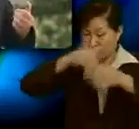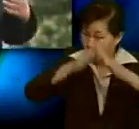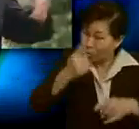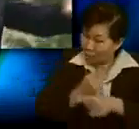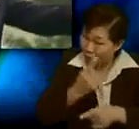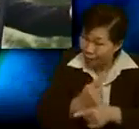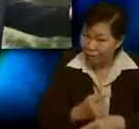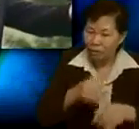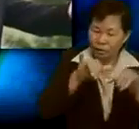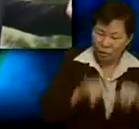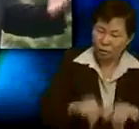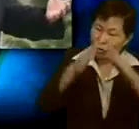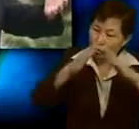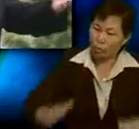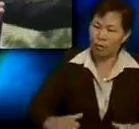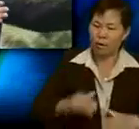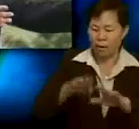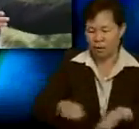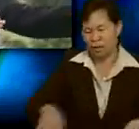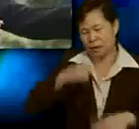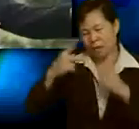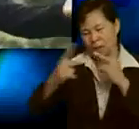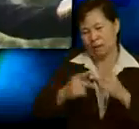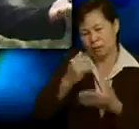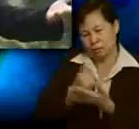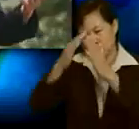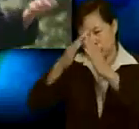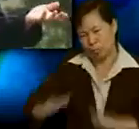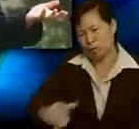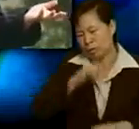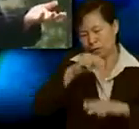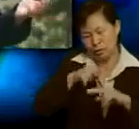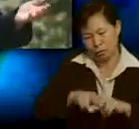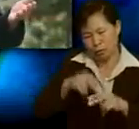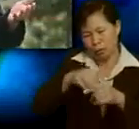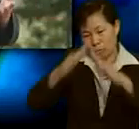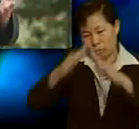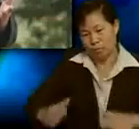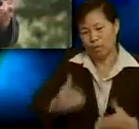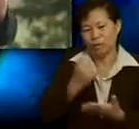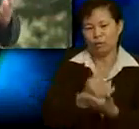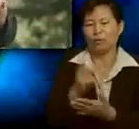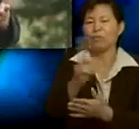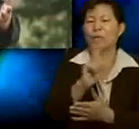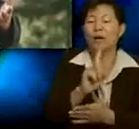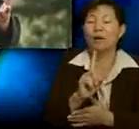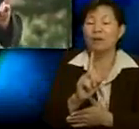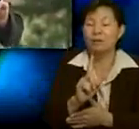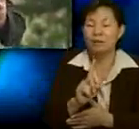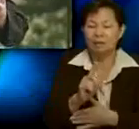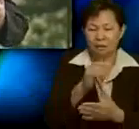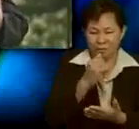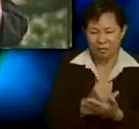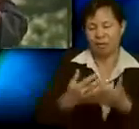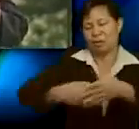rumah. Kalau duduk dekat rumah, adik-adik kata tak adik-adik nak duduk kat rumah, tetapi sebenarnya tak duduk kat rumah. Tetapi adik-adik duduk di mana? Adik-adik duduk